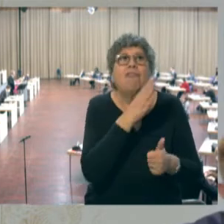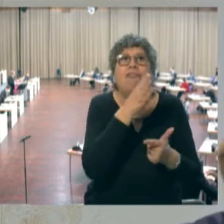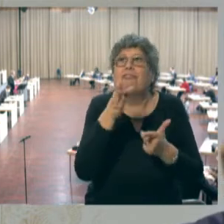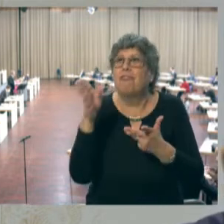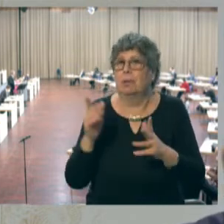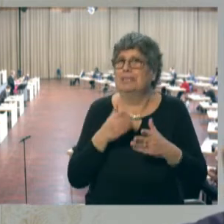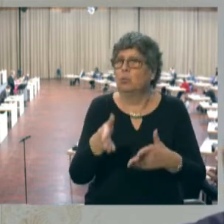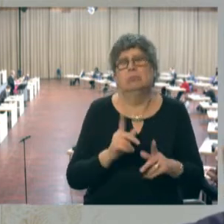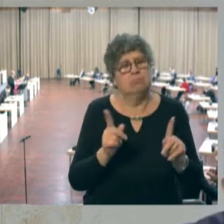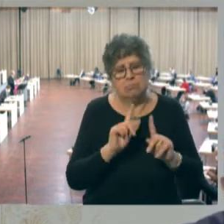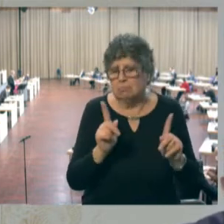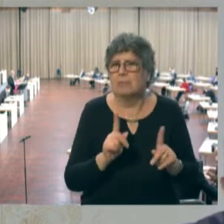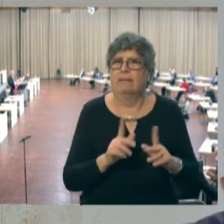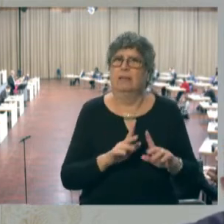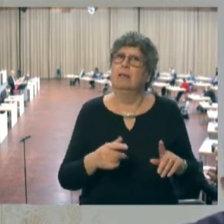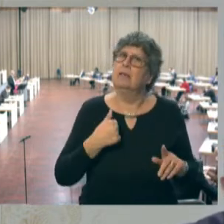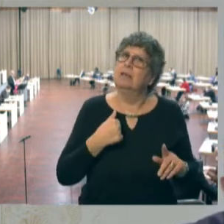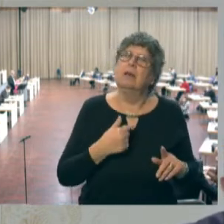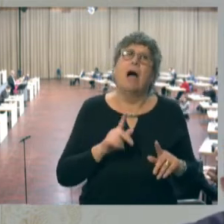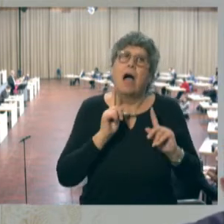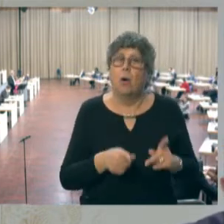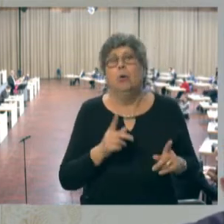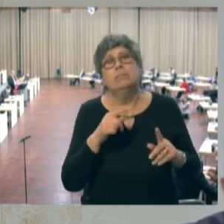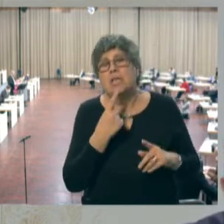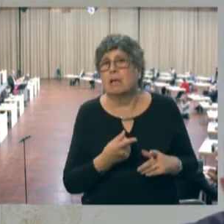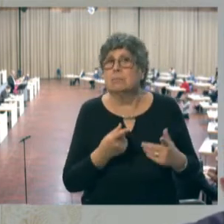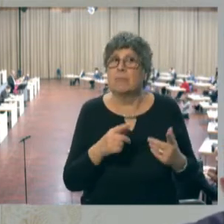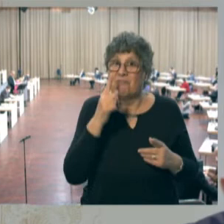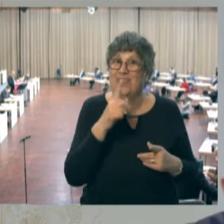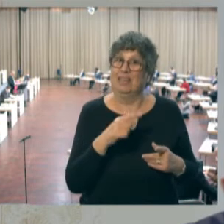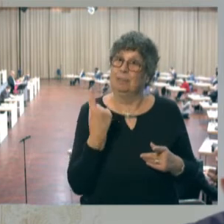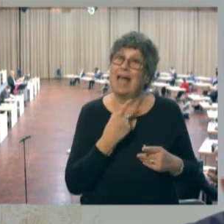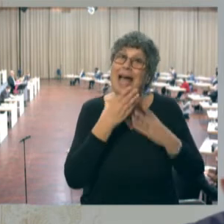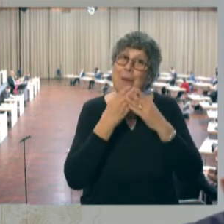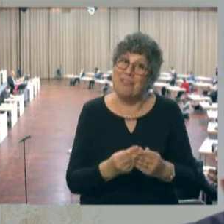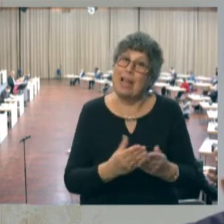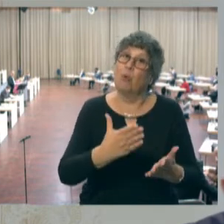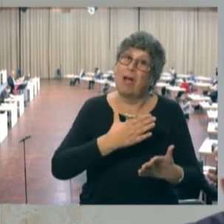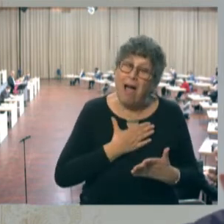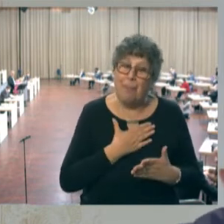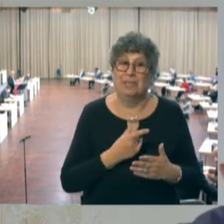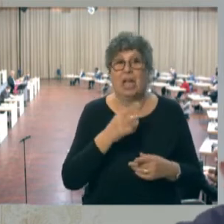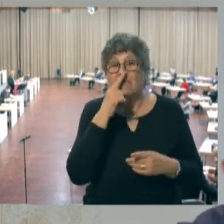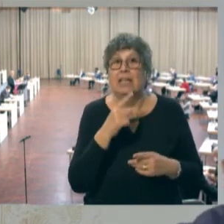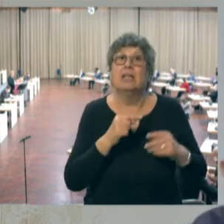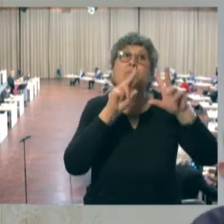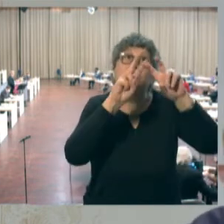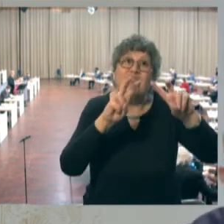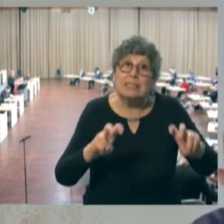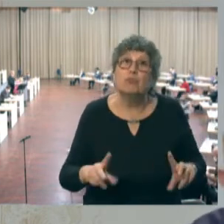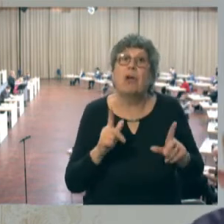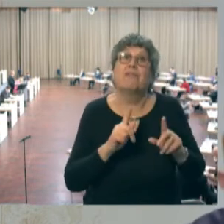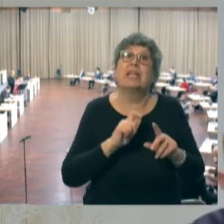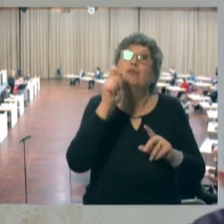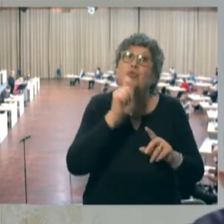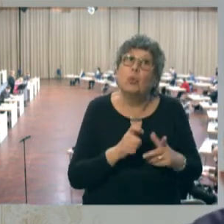zu machen, meine sehr verehrten Damen und Herren. Deswegen sage ich auch klar und deutlich, wenn wir die Empfehlungen haben, wenn die wissenschaftlichen Studien vorhanden